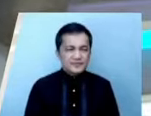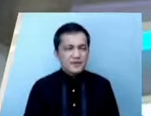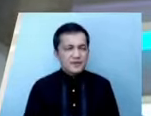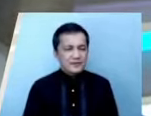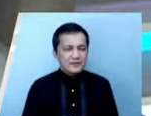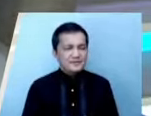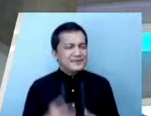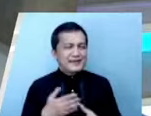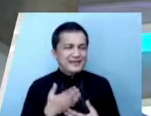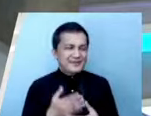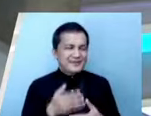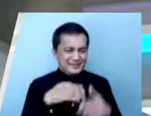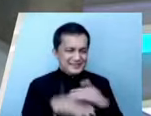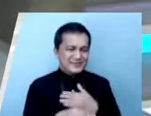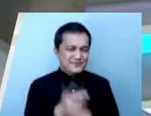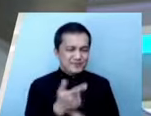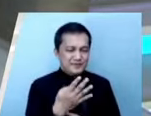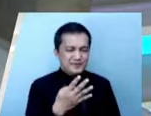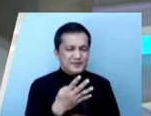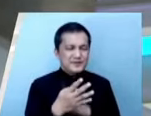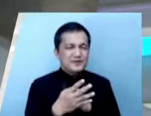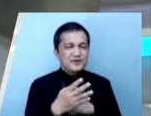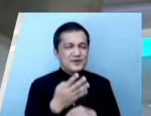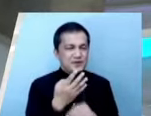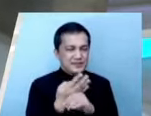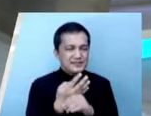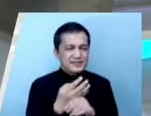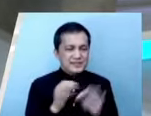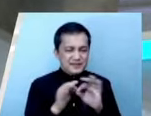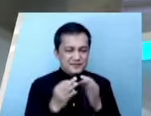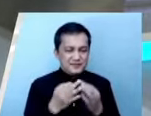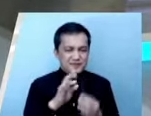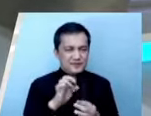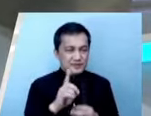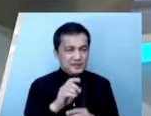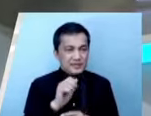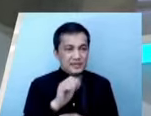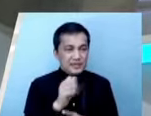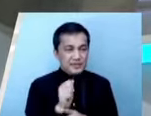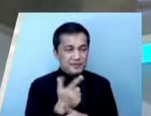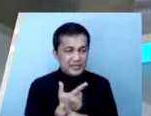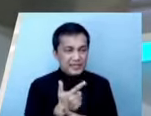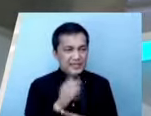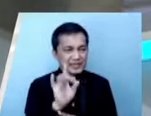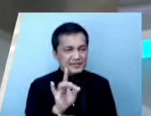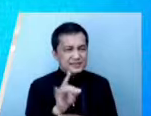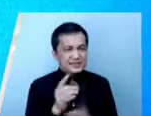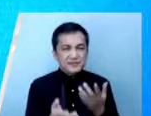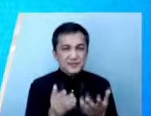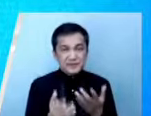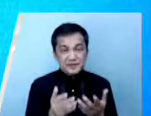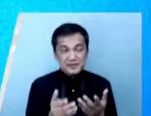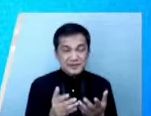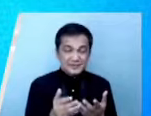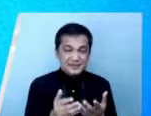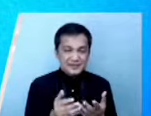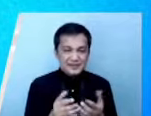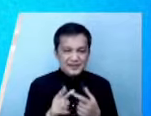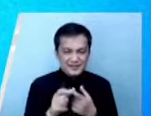oras na ako. Nga, sa Family Feud naman kami sa April 8. At siguro, baka Running